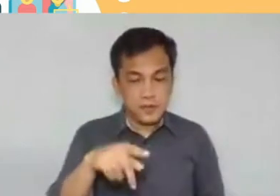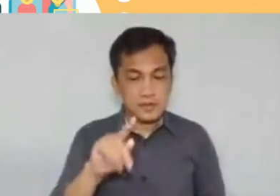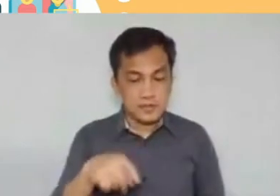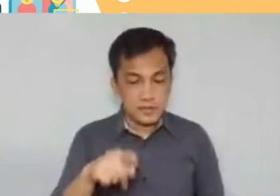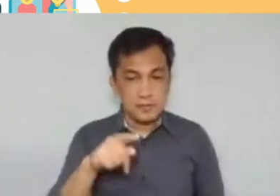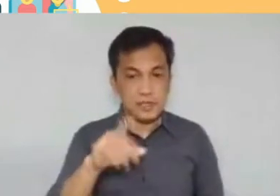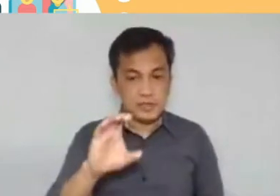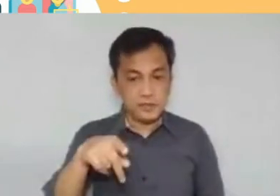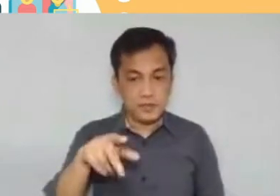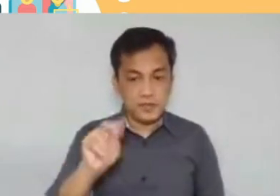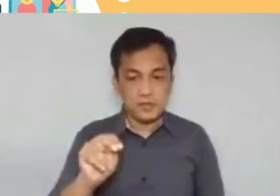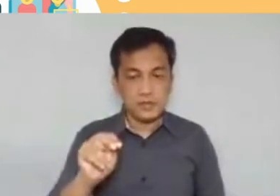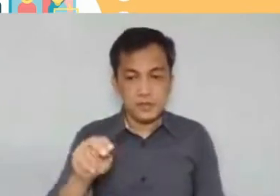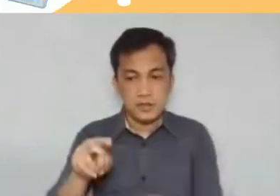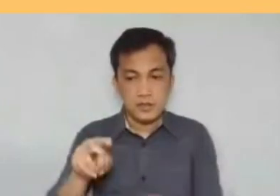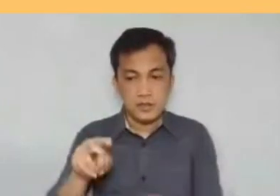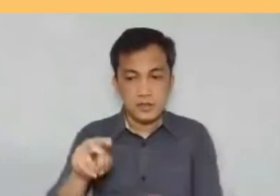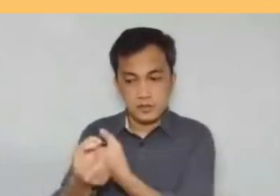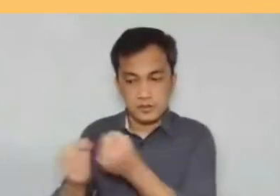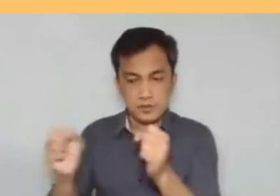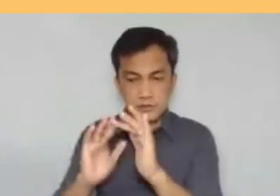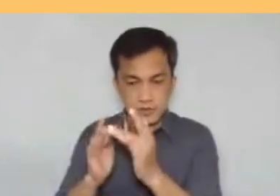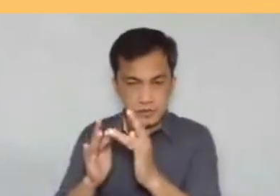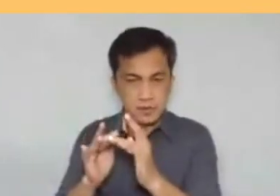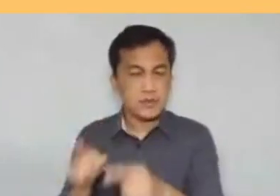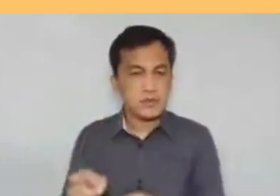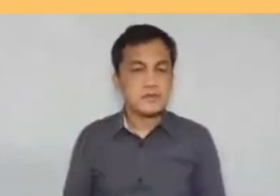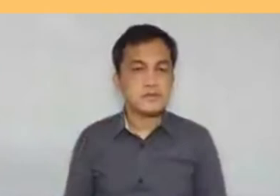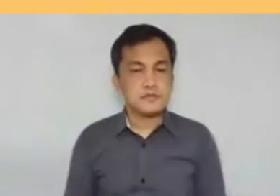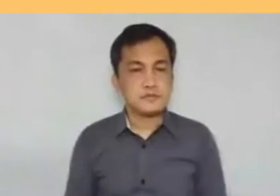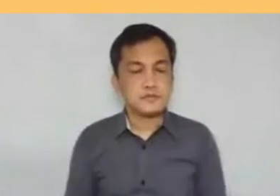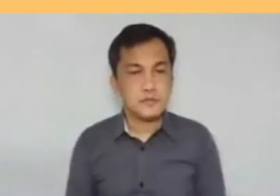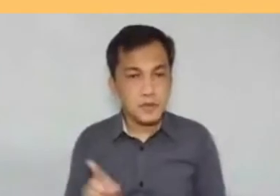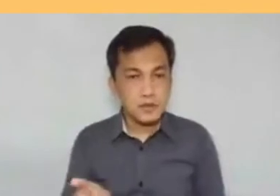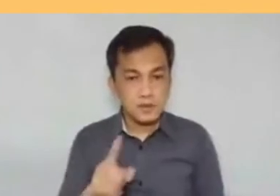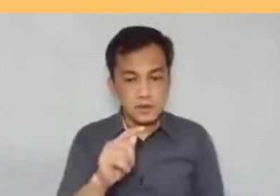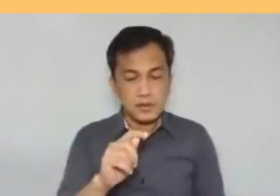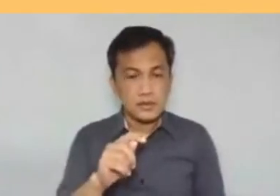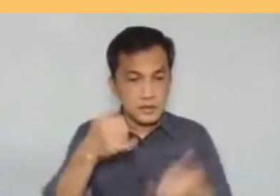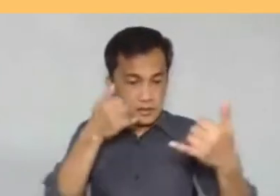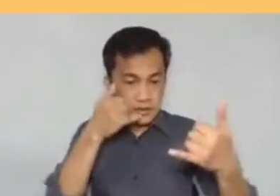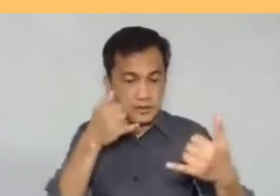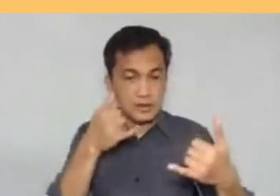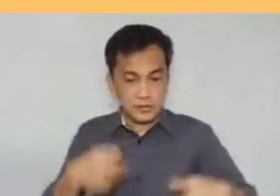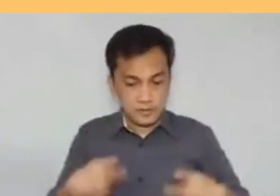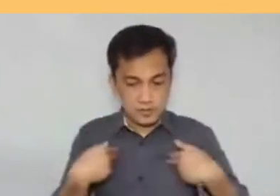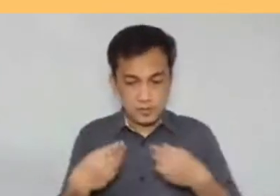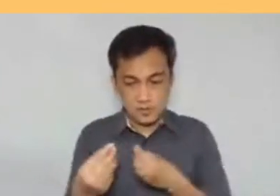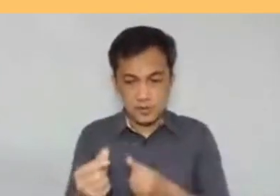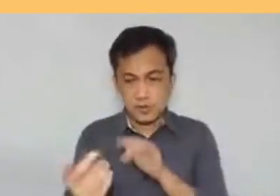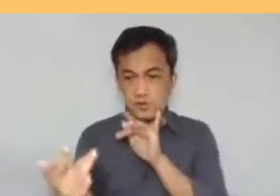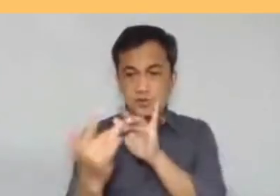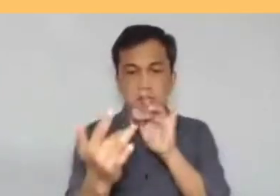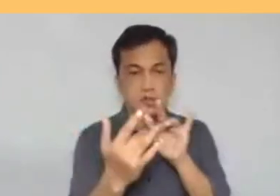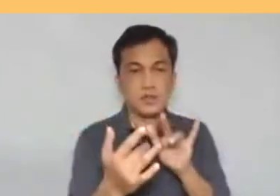imbakan sa internet o cloud. Ang mga telehealth solutions ay nakakapagkonekta sa PCPN sa